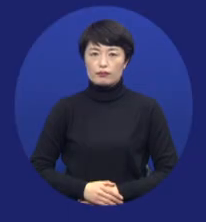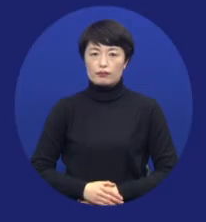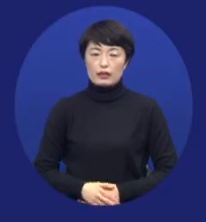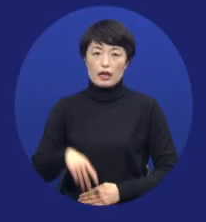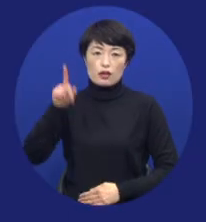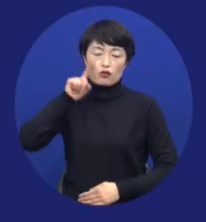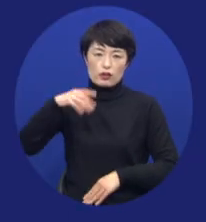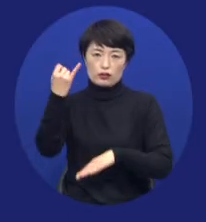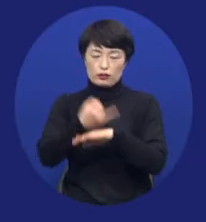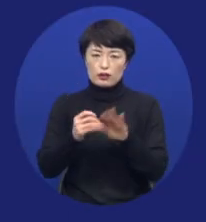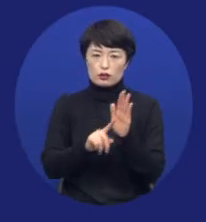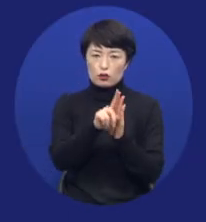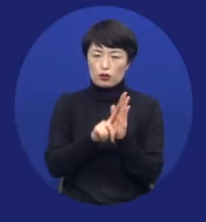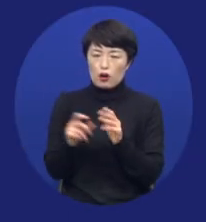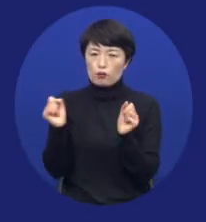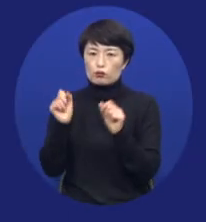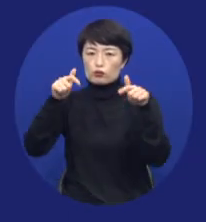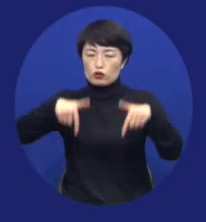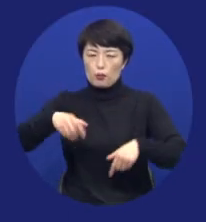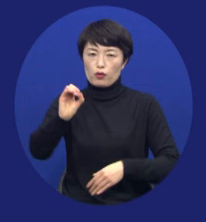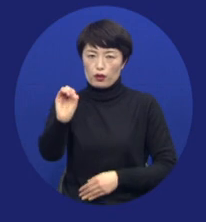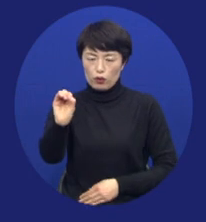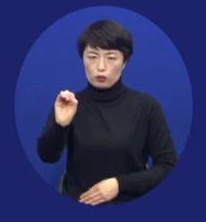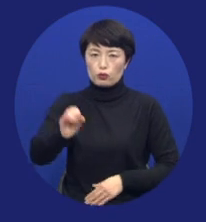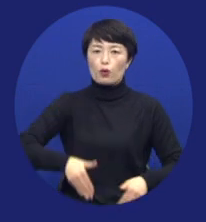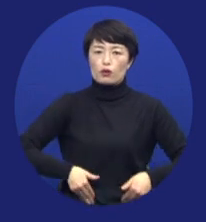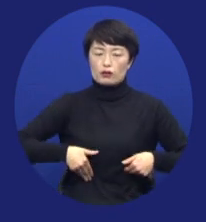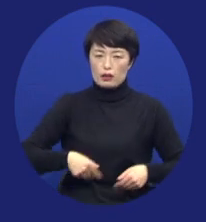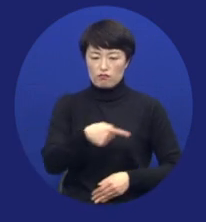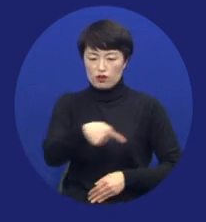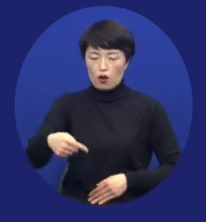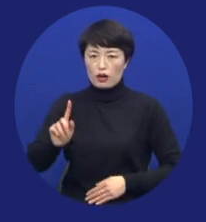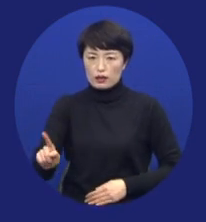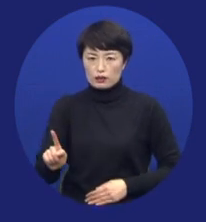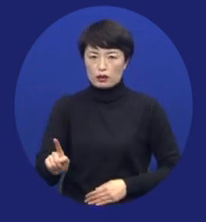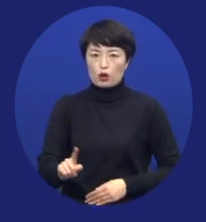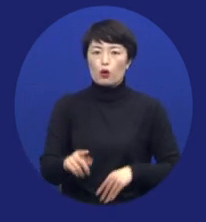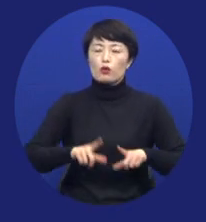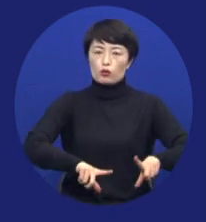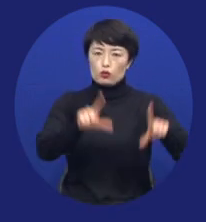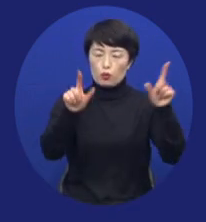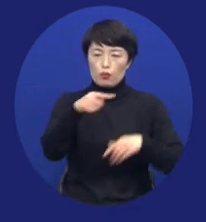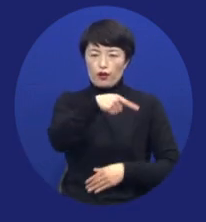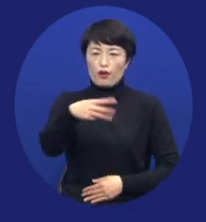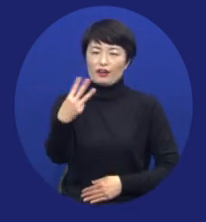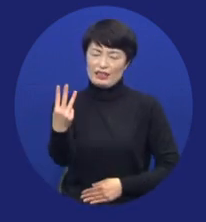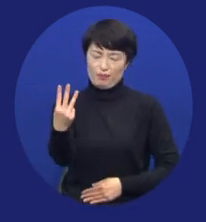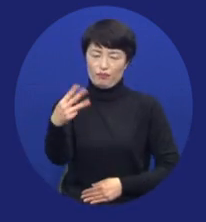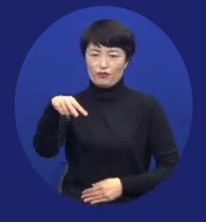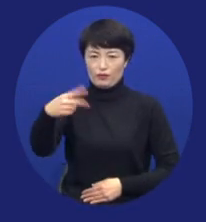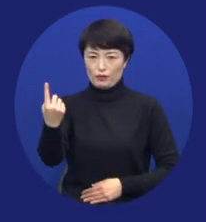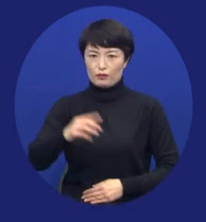내일 최저기온은 북부와 서부 영도 남부 영하 1도 동부는 영하 3도로 시작하겠습니다